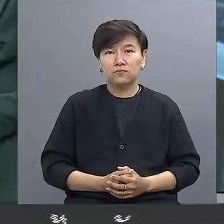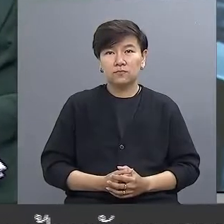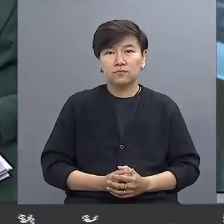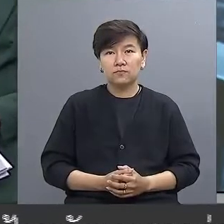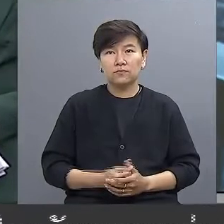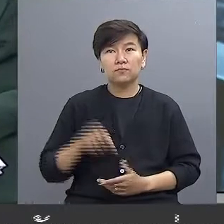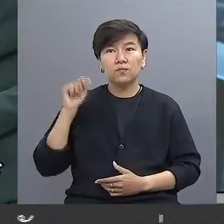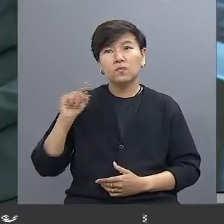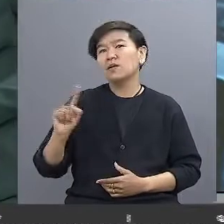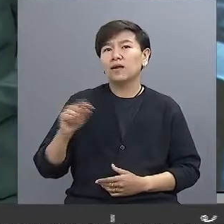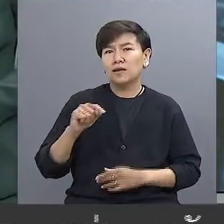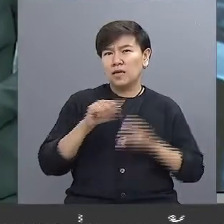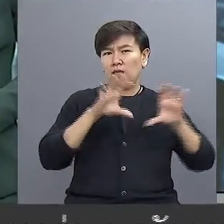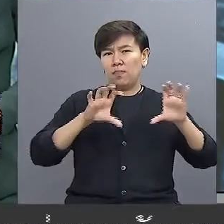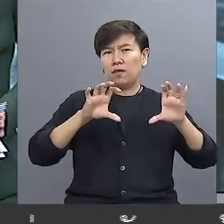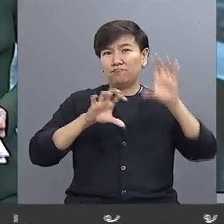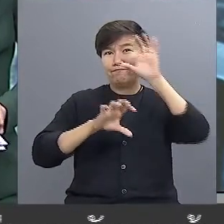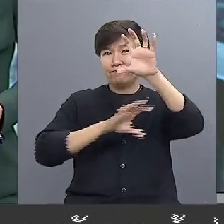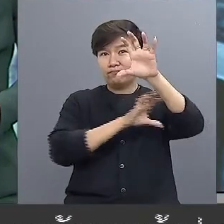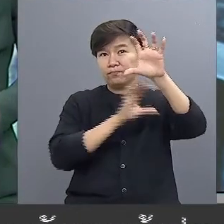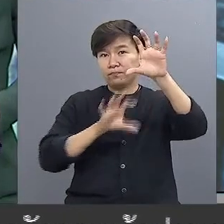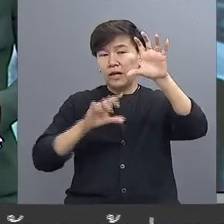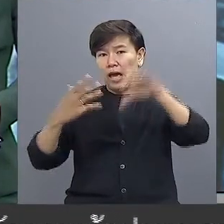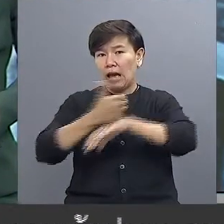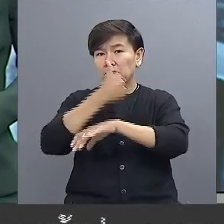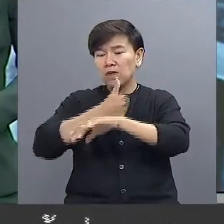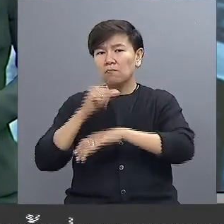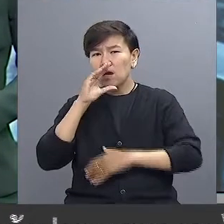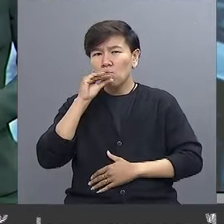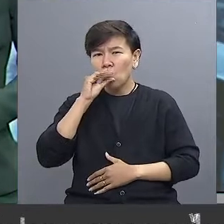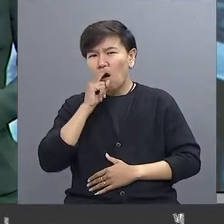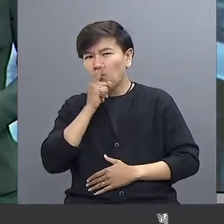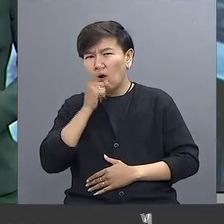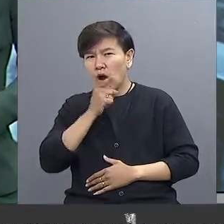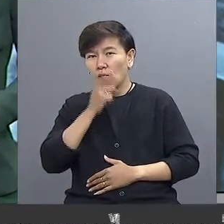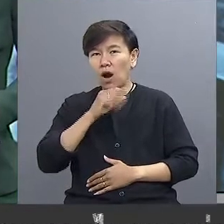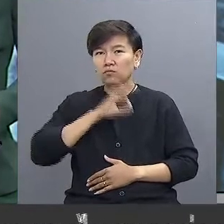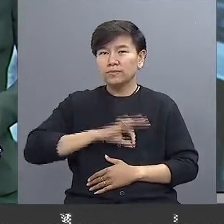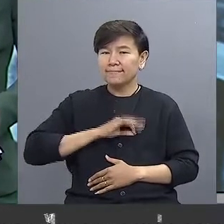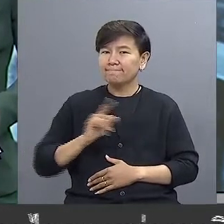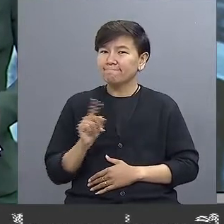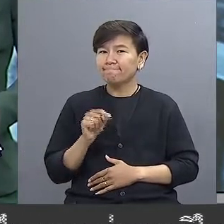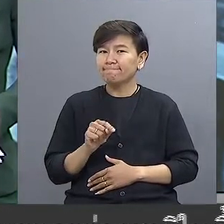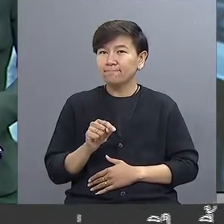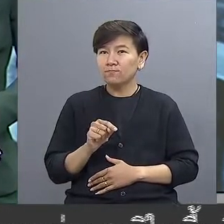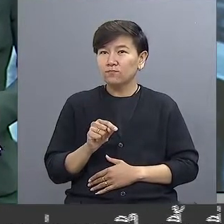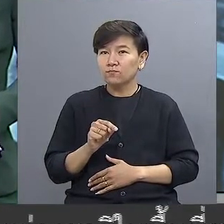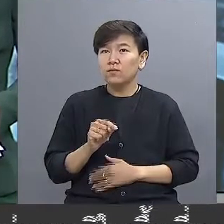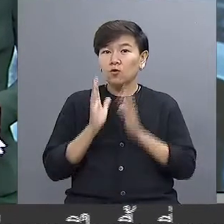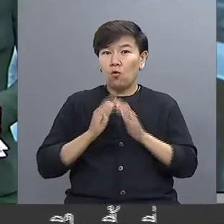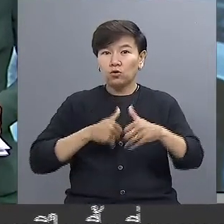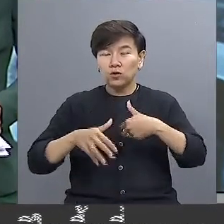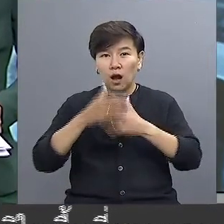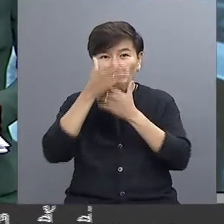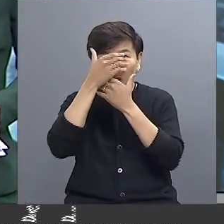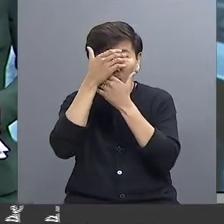ของการเมืองที่ปกติจะมีข้อครหาโจมตีว่าเป็นประชานิยมแต่เมื่อประชาชนนิยมจริงๆใน